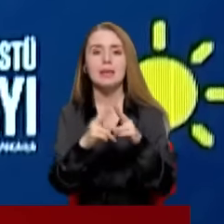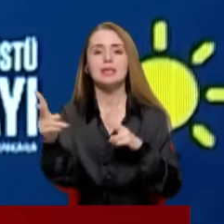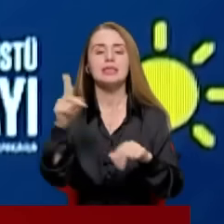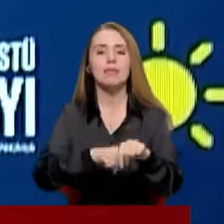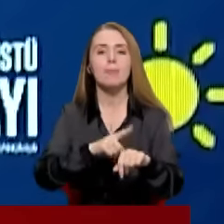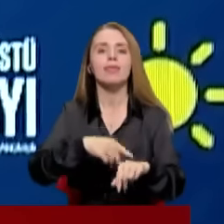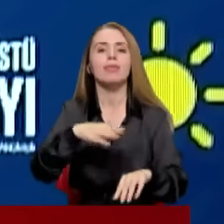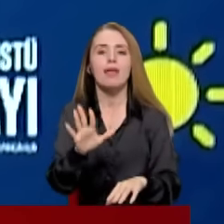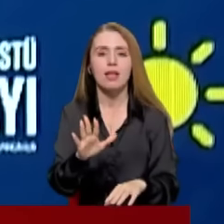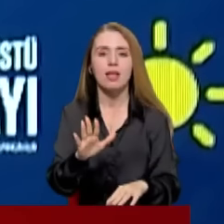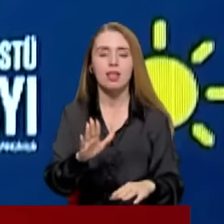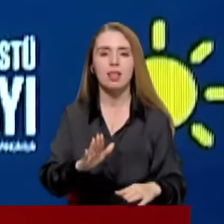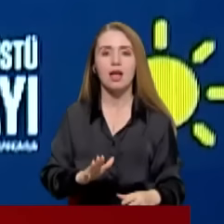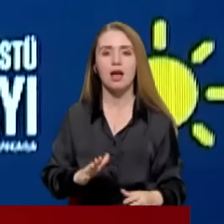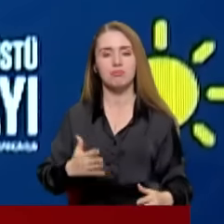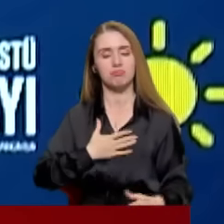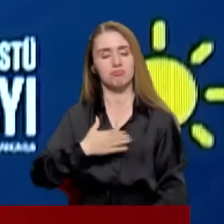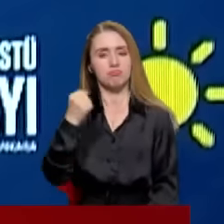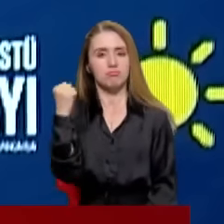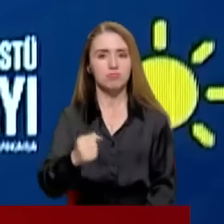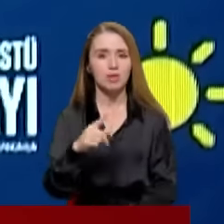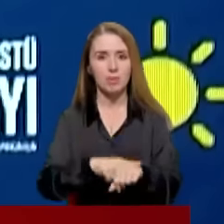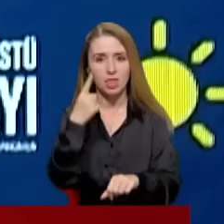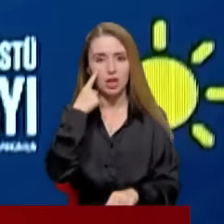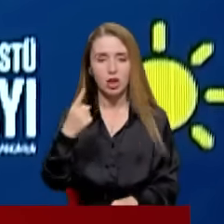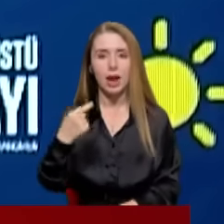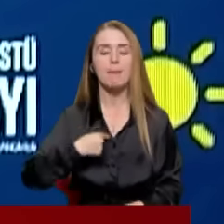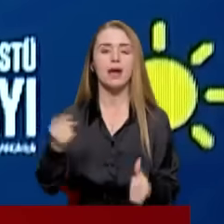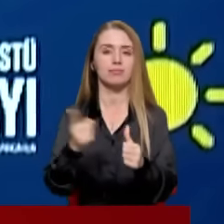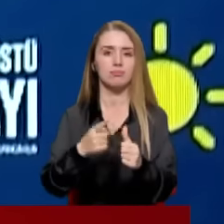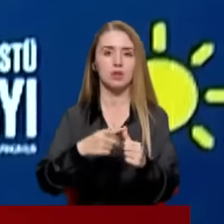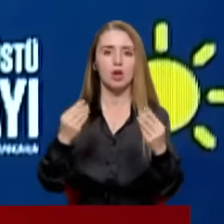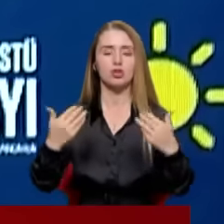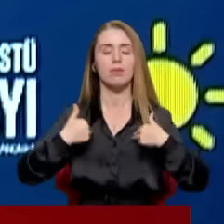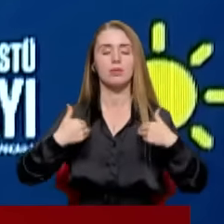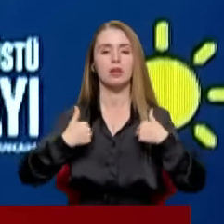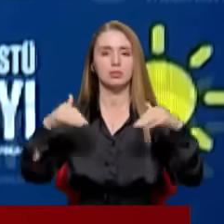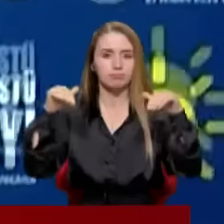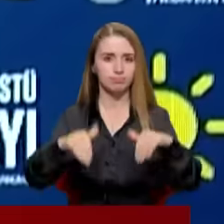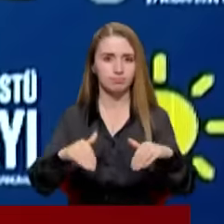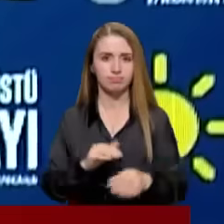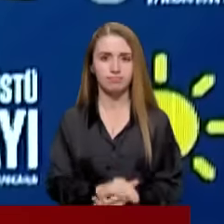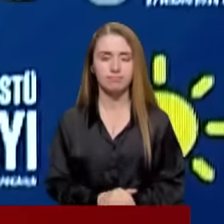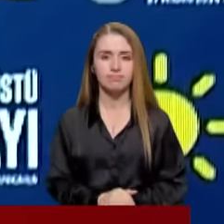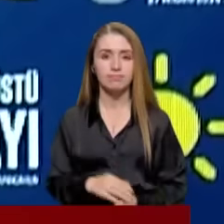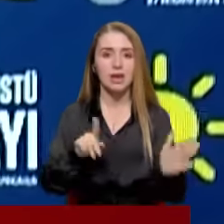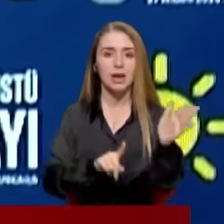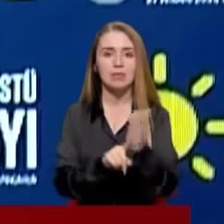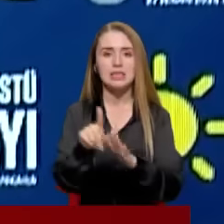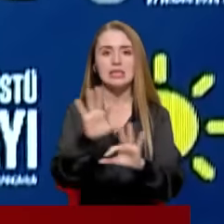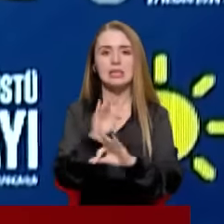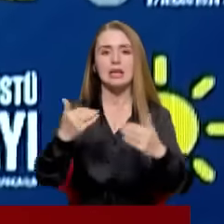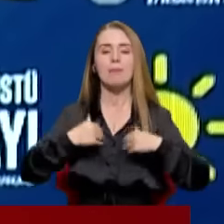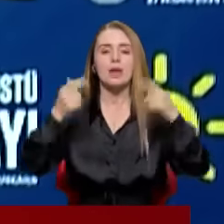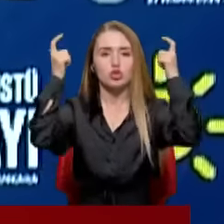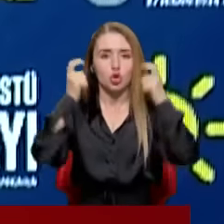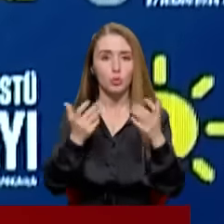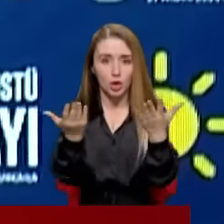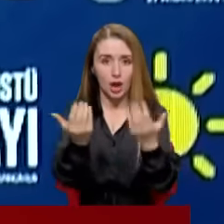değil, bedel ödeme sırasında da en önde karşınızda duruyorum. Başarısızlığı ben